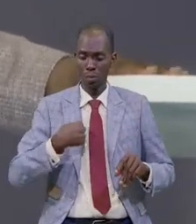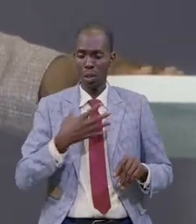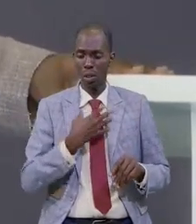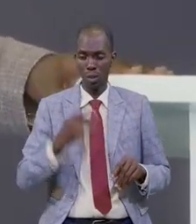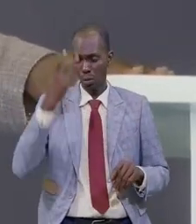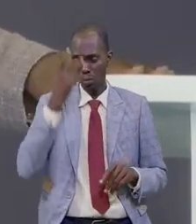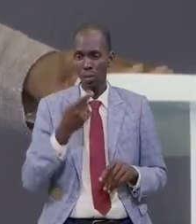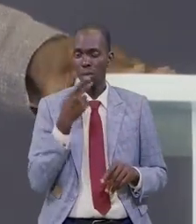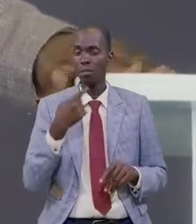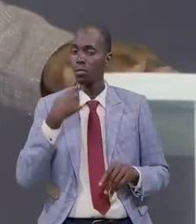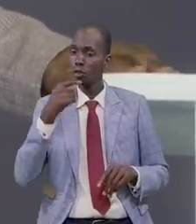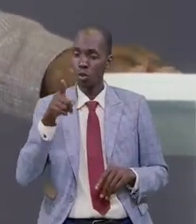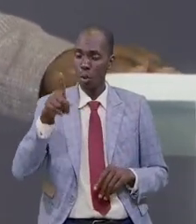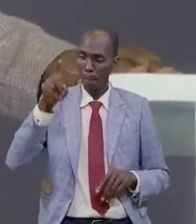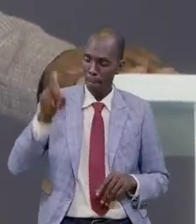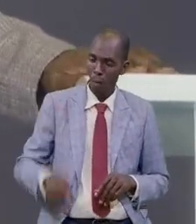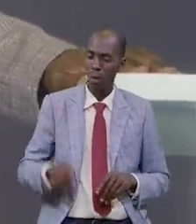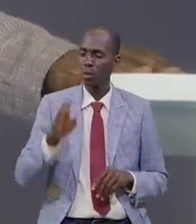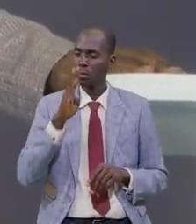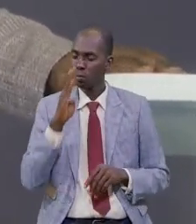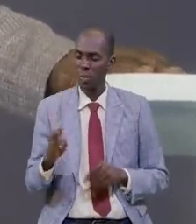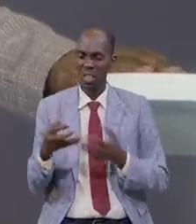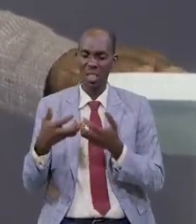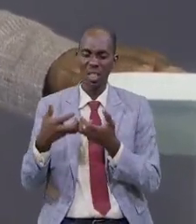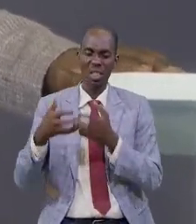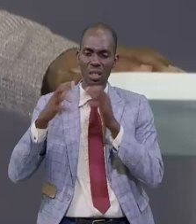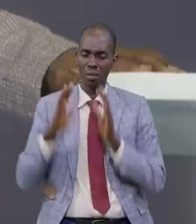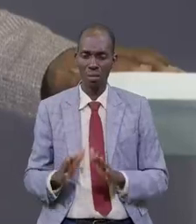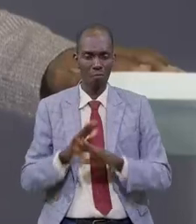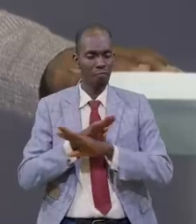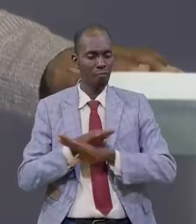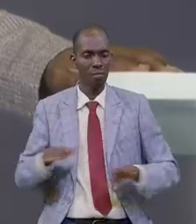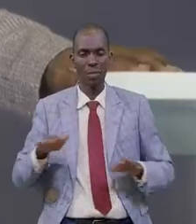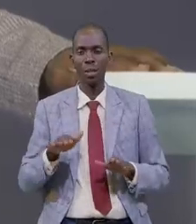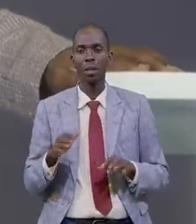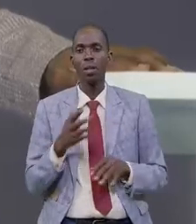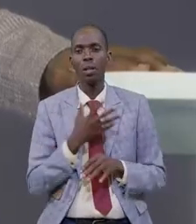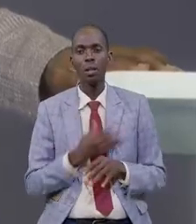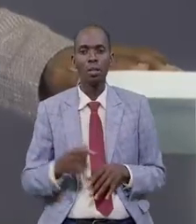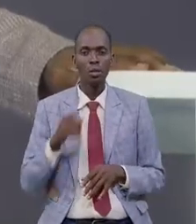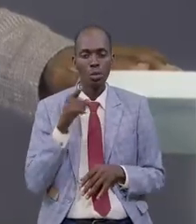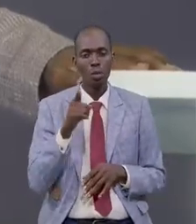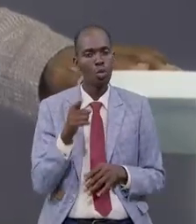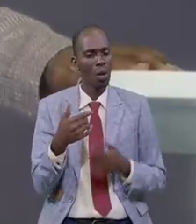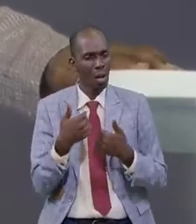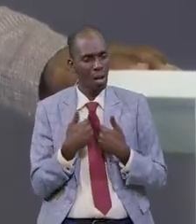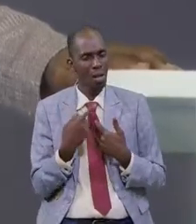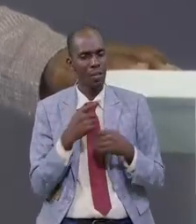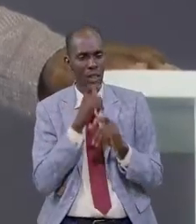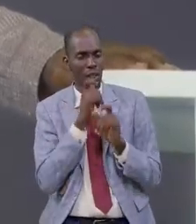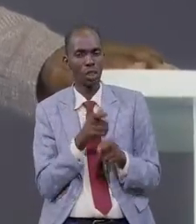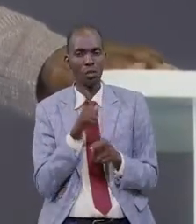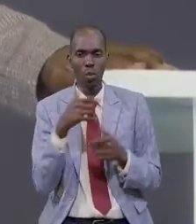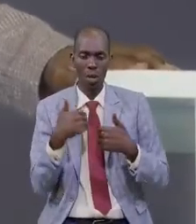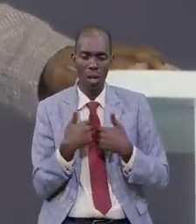mè on a dit que tu dois être un ingénieur cependant ton cœur tu as le don